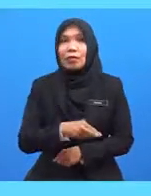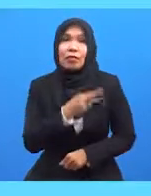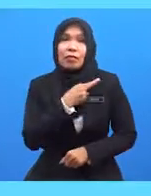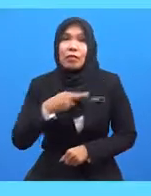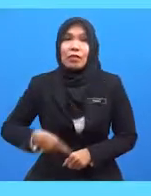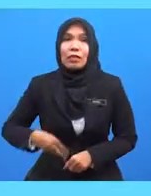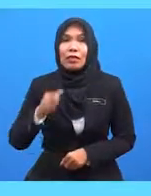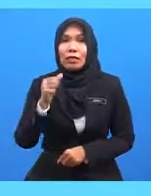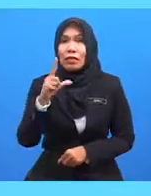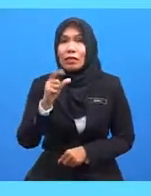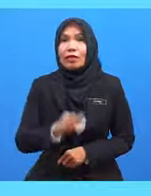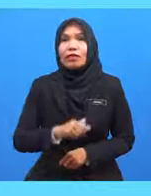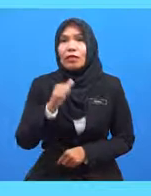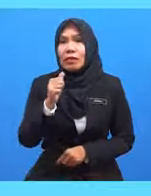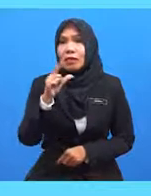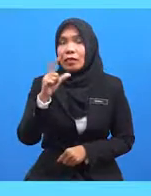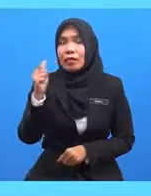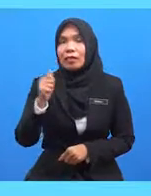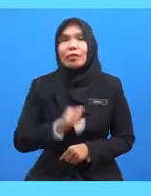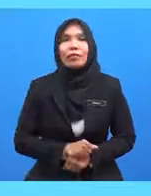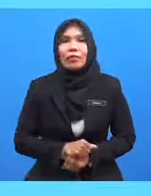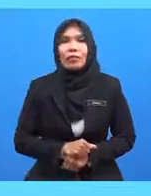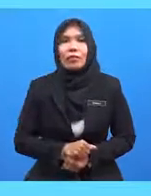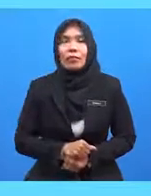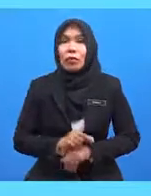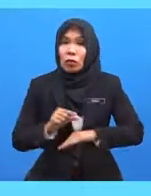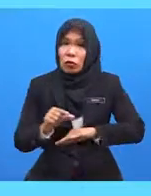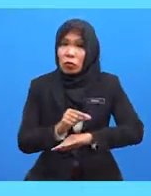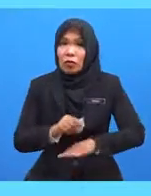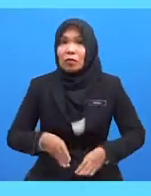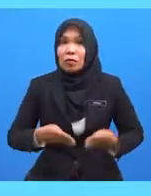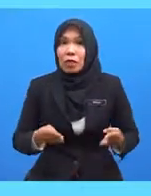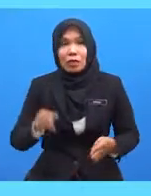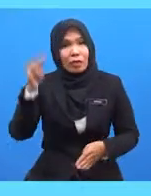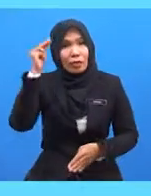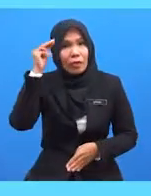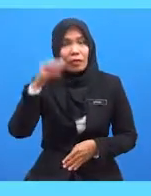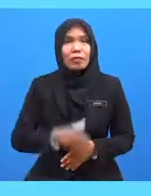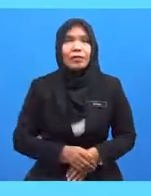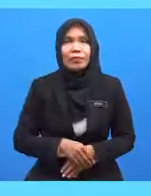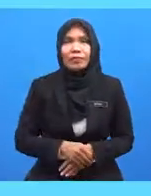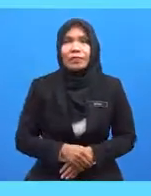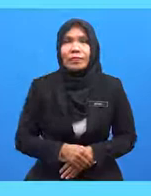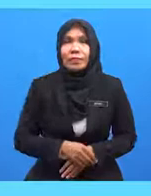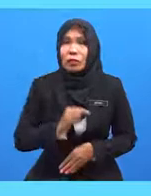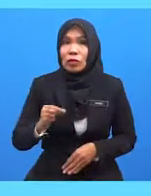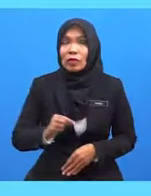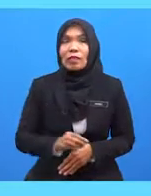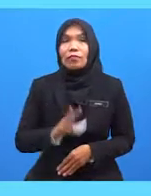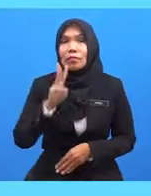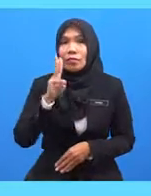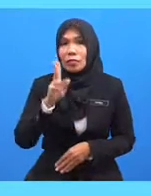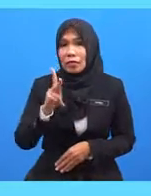1339 Masihi dan menggunakan bahasa Melayu, tulisan Kawi, bahasa Melayu dan Jawa